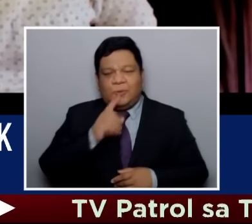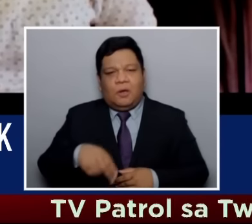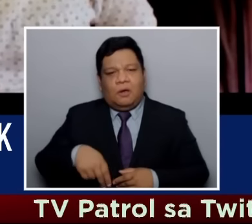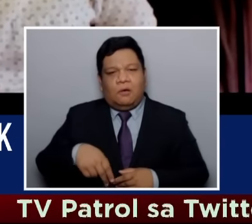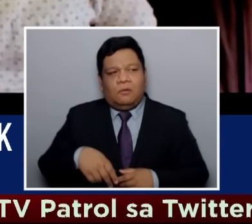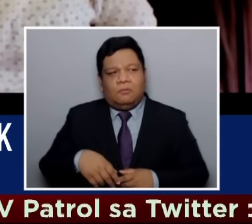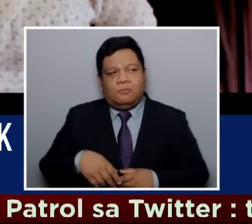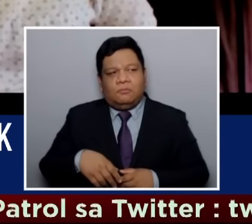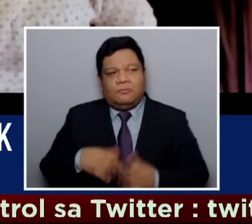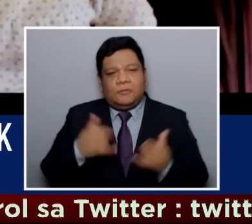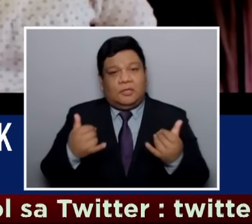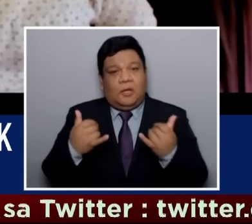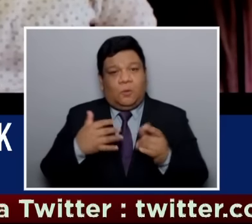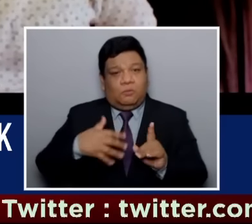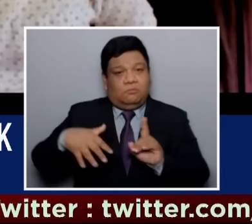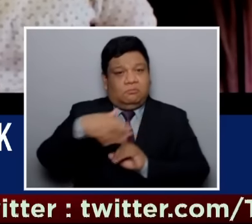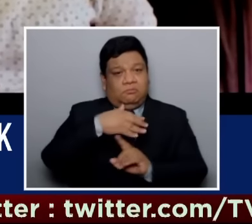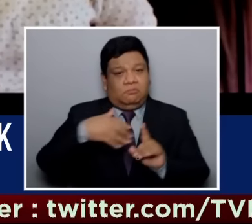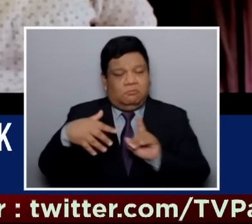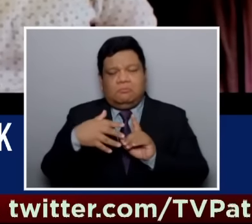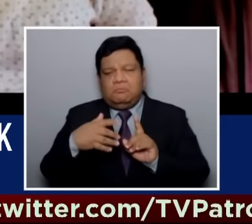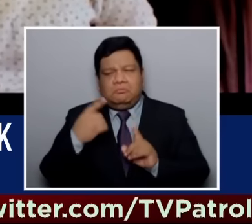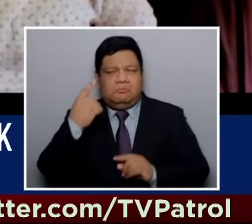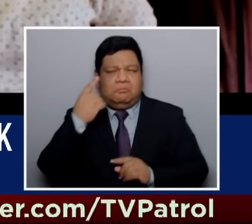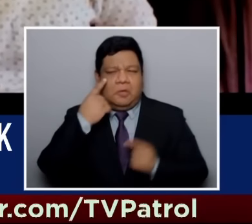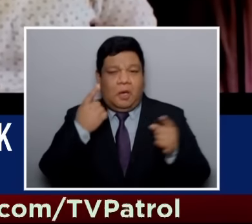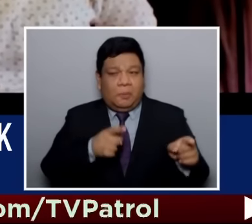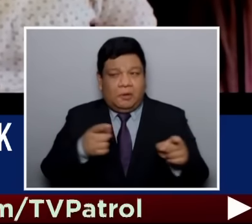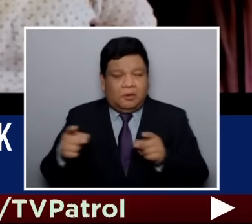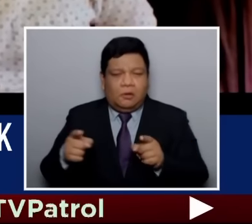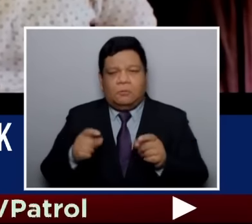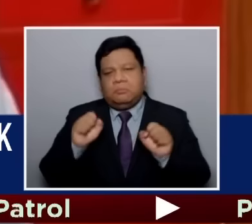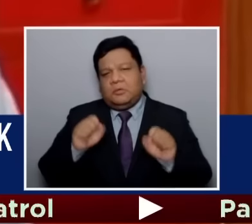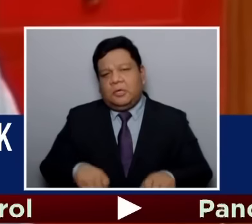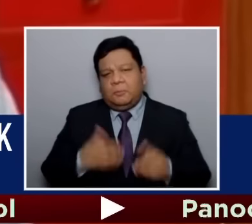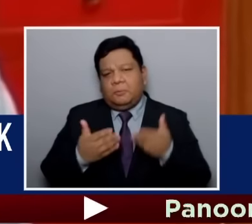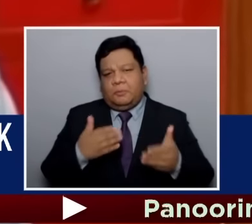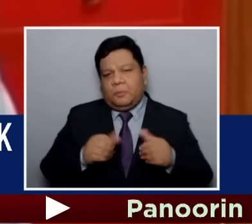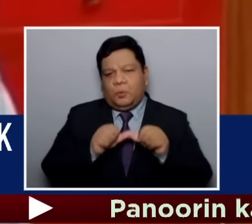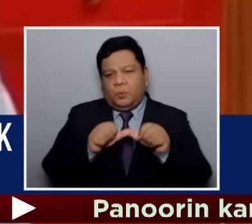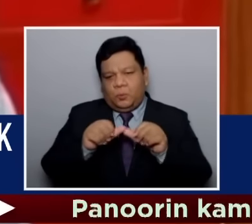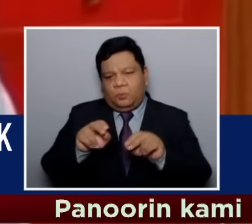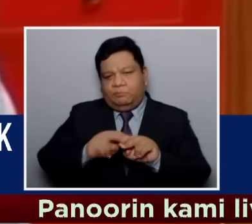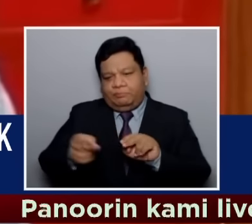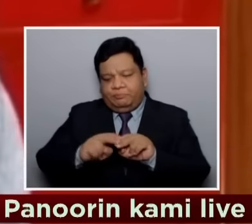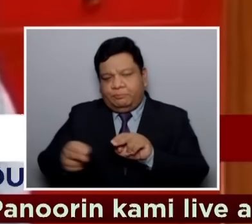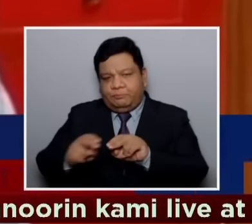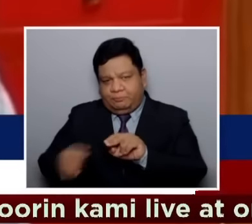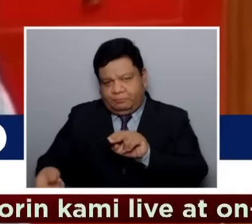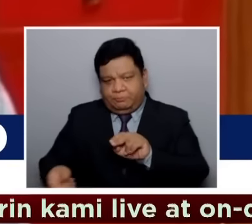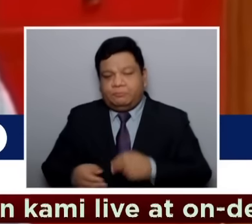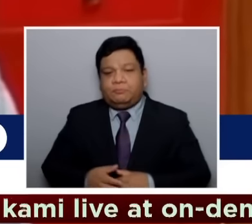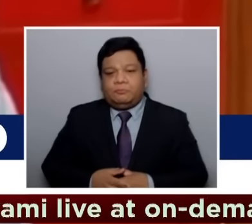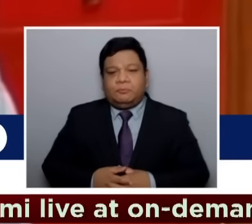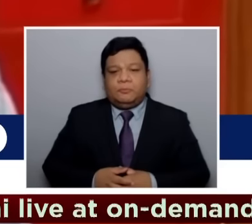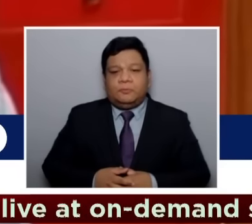na favorable doon sa pagkakaroon ng tuloy-tuloy na rollback. Any slight change